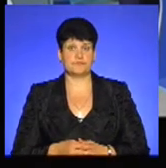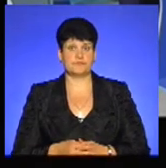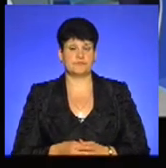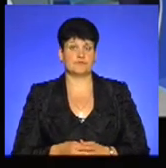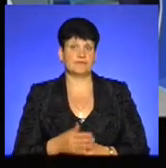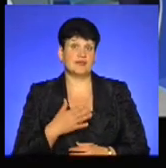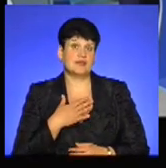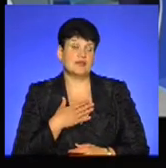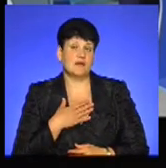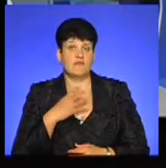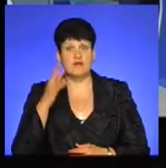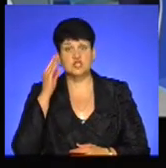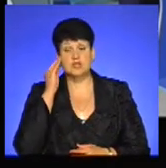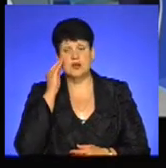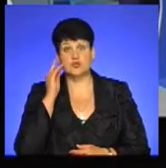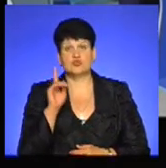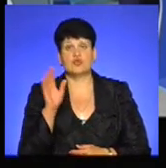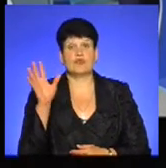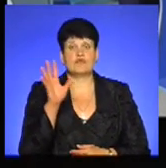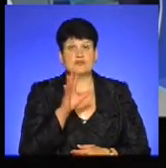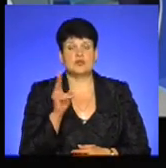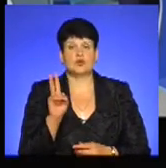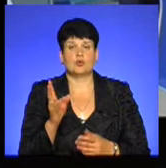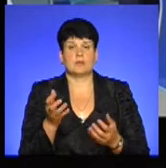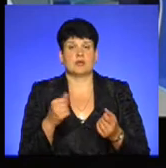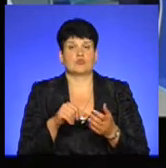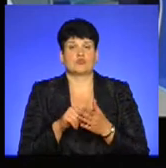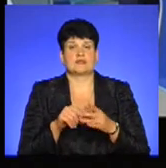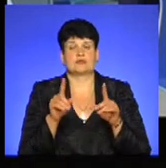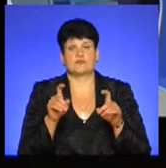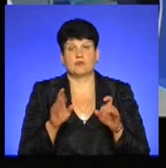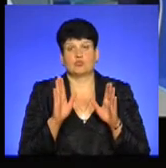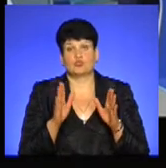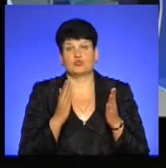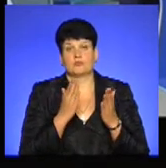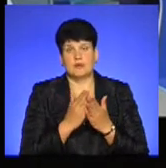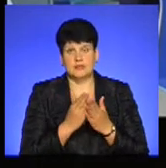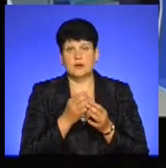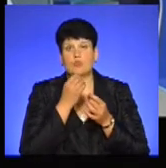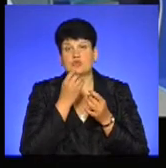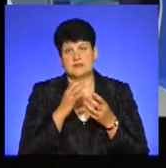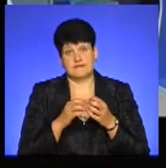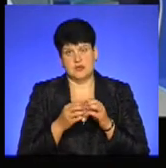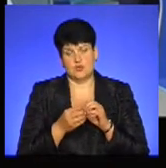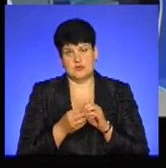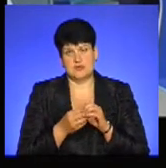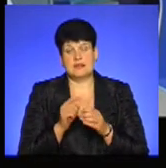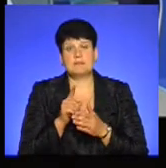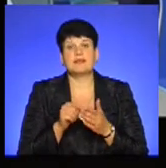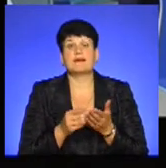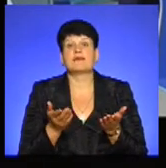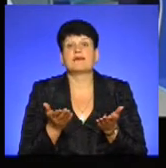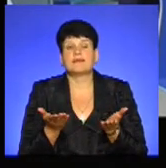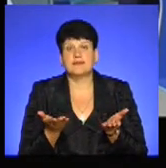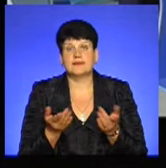Я вважаю, що всі, хто взяли участь в тестуванні, вони вже будуть мати позитивний результат. Питання тільки, який саме? Чи це